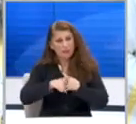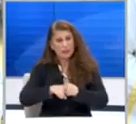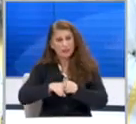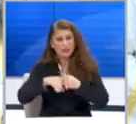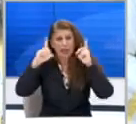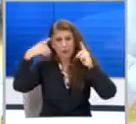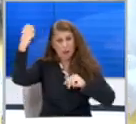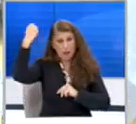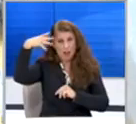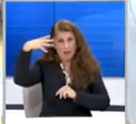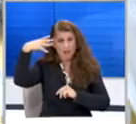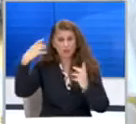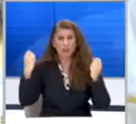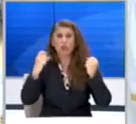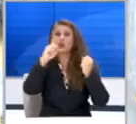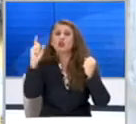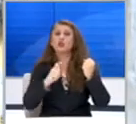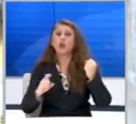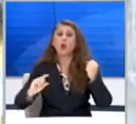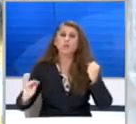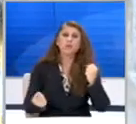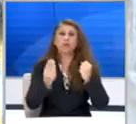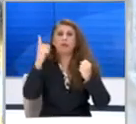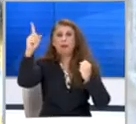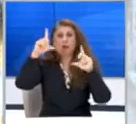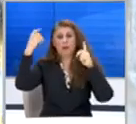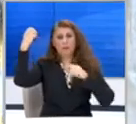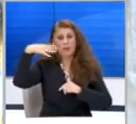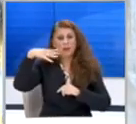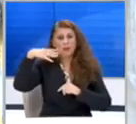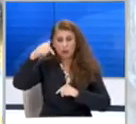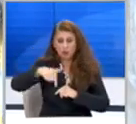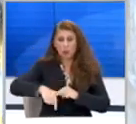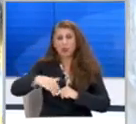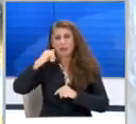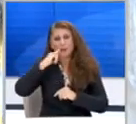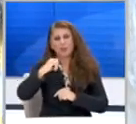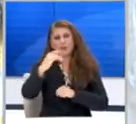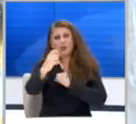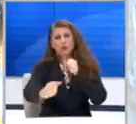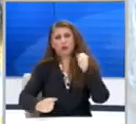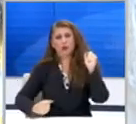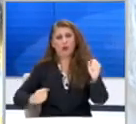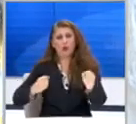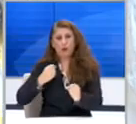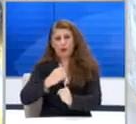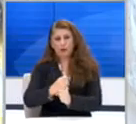Πνεύματι, νυν και αΐ και εις τους αιώνας των